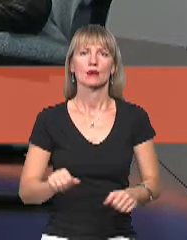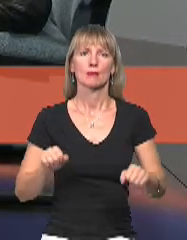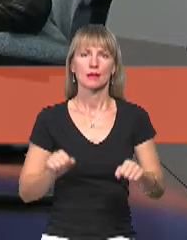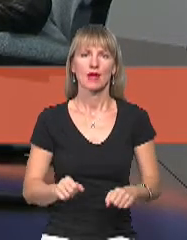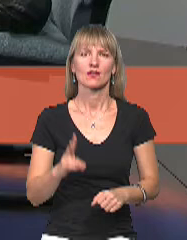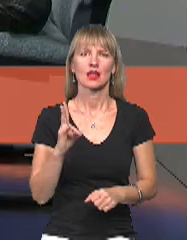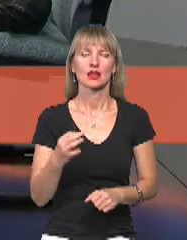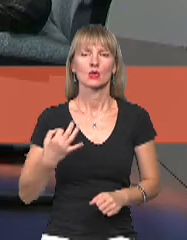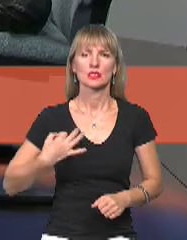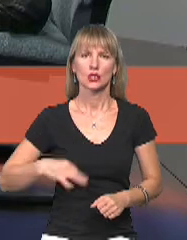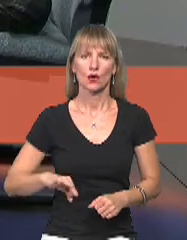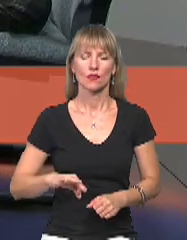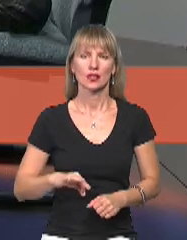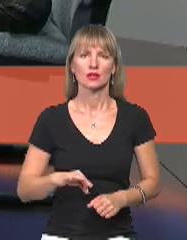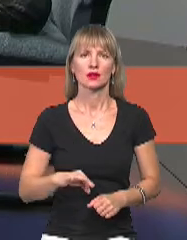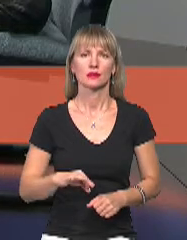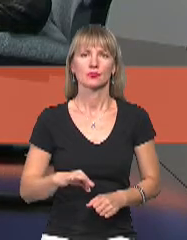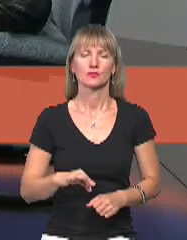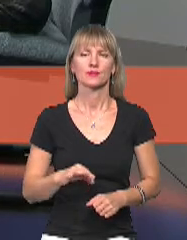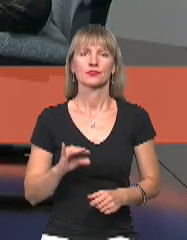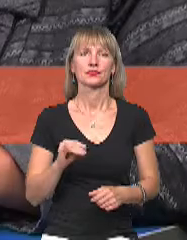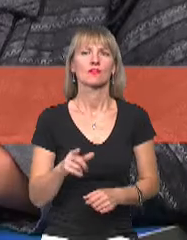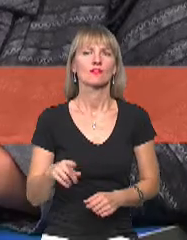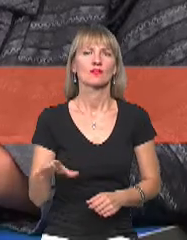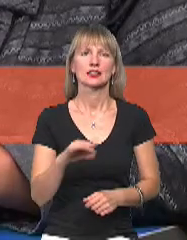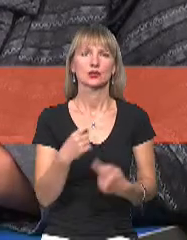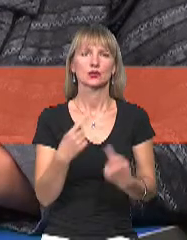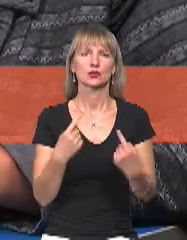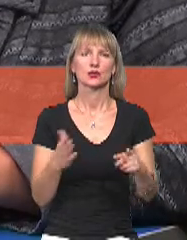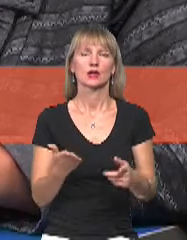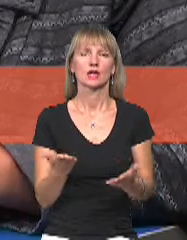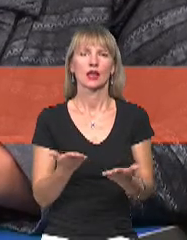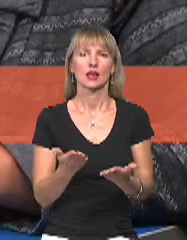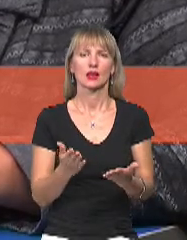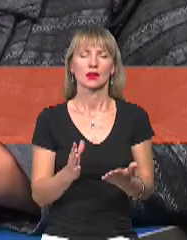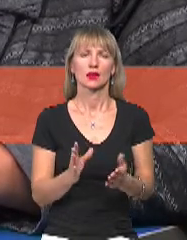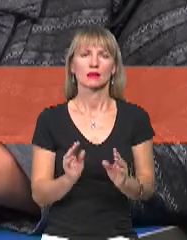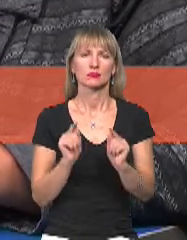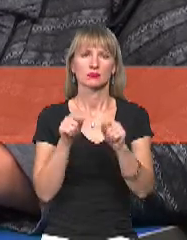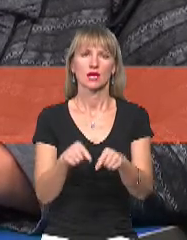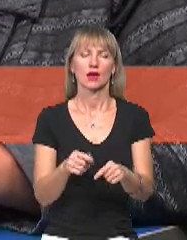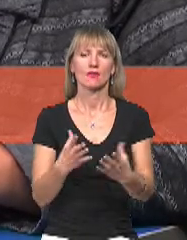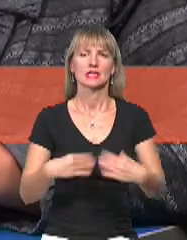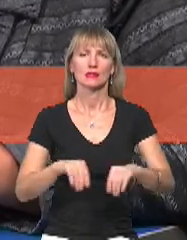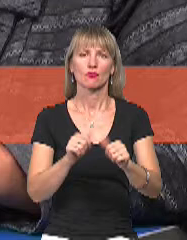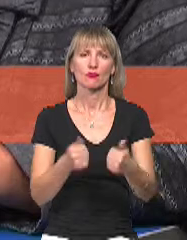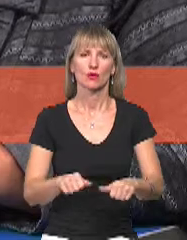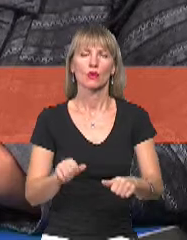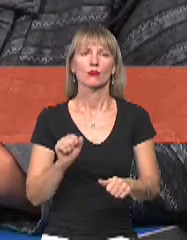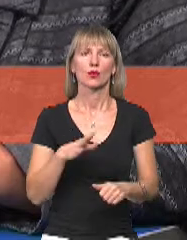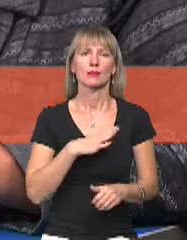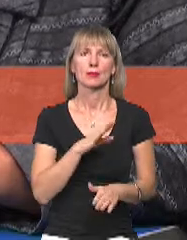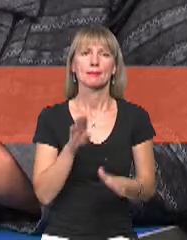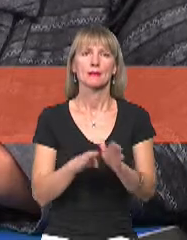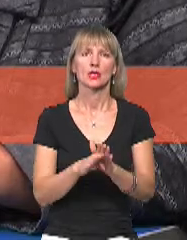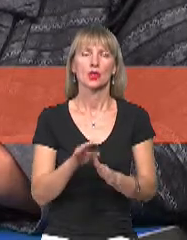на усиновлення. І тому всі інші, які влаштовані в сімейні форми, вони можуть перебувати або під опікою, або